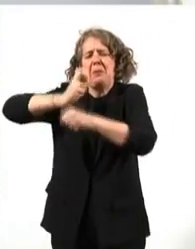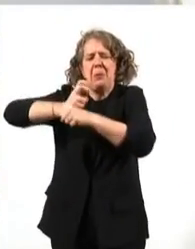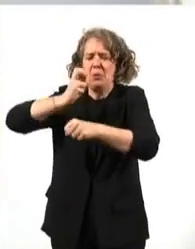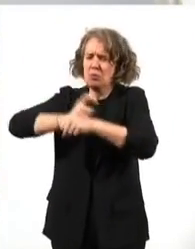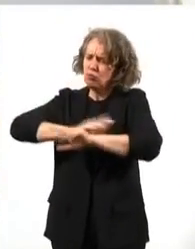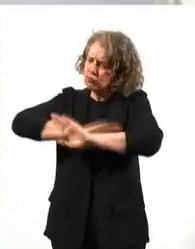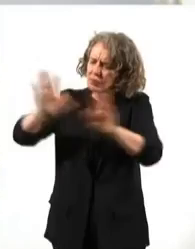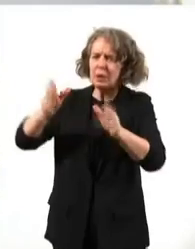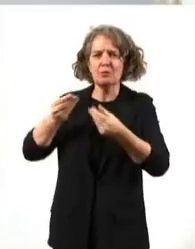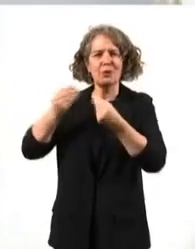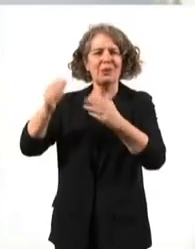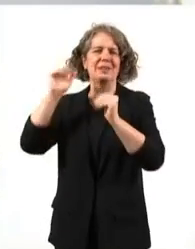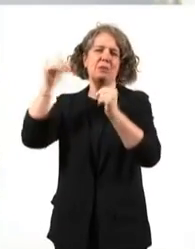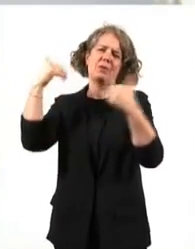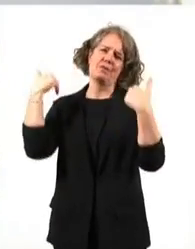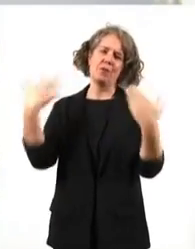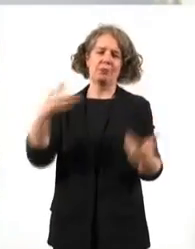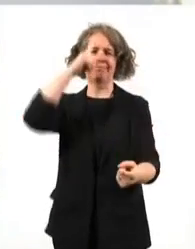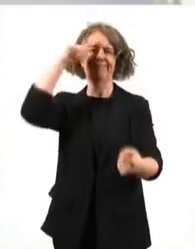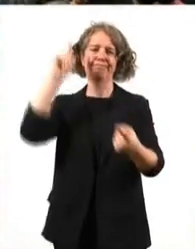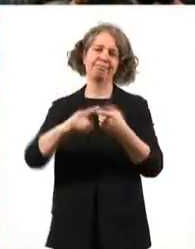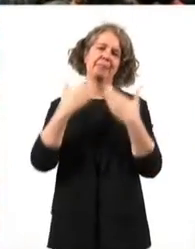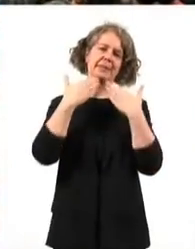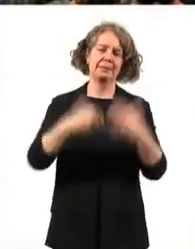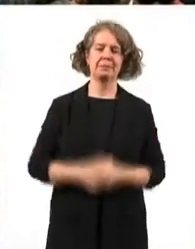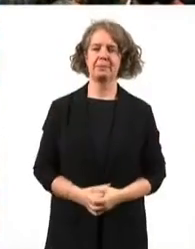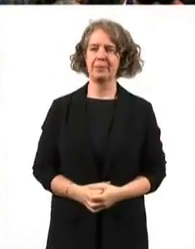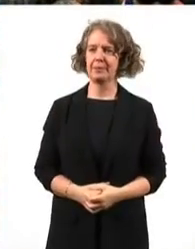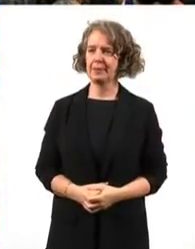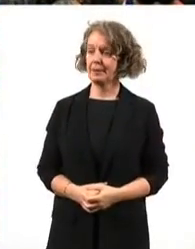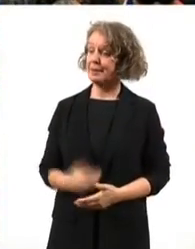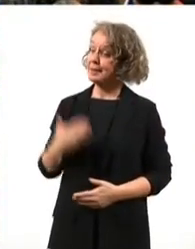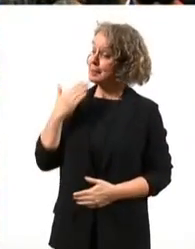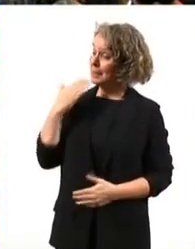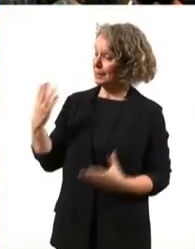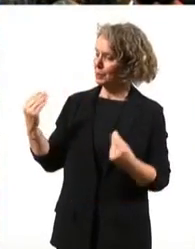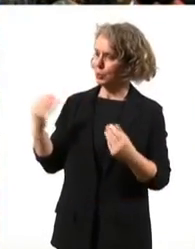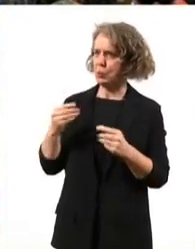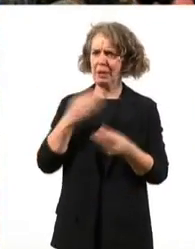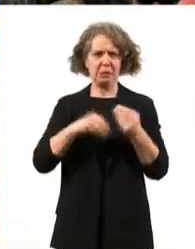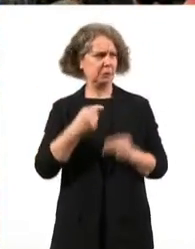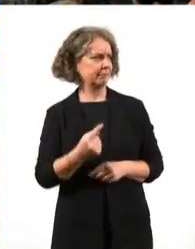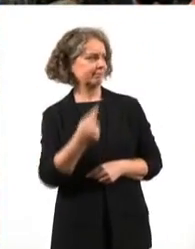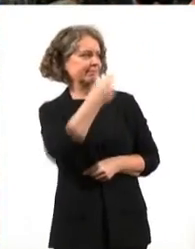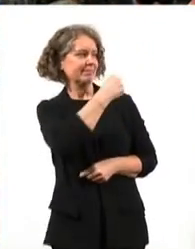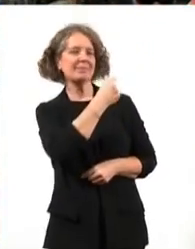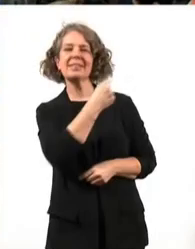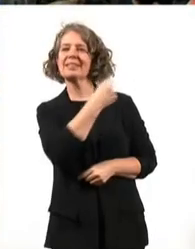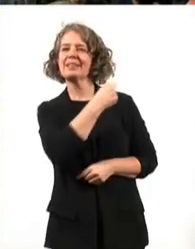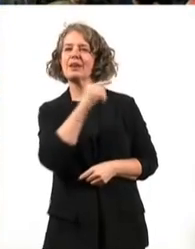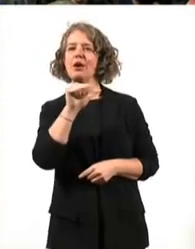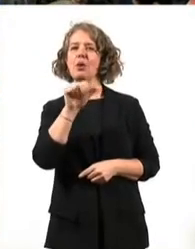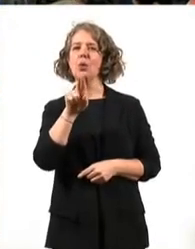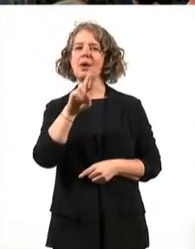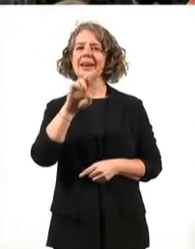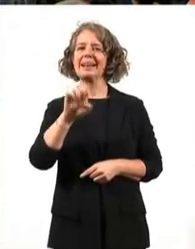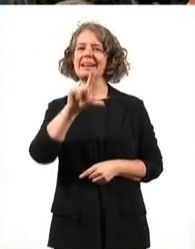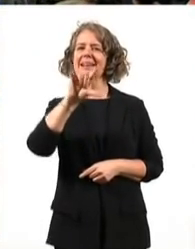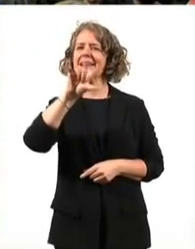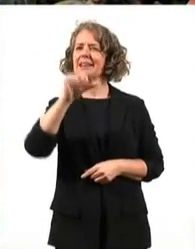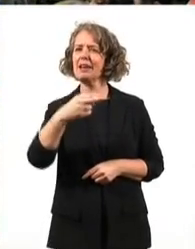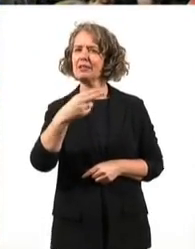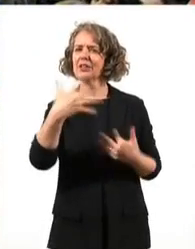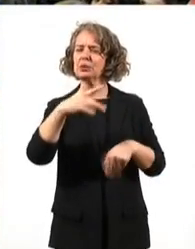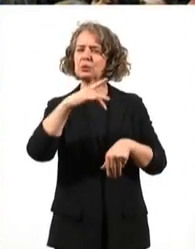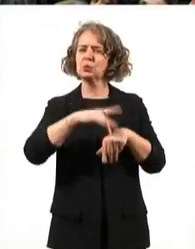Voilà. Merci. Merci beaucoup, Ashraf. Juste derrière moi, il y a aussi Aurélien. Toi, tu as été